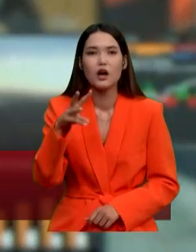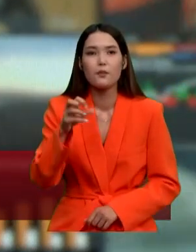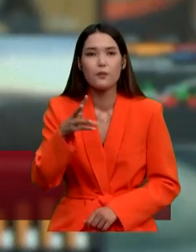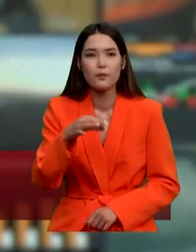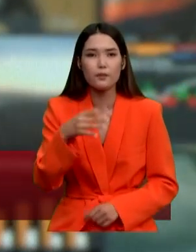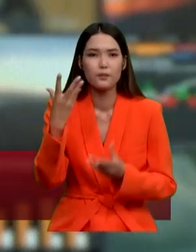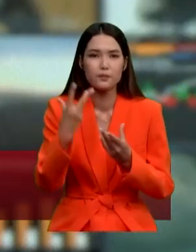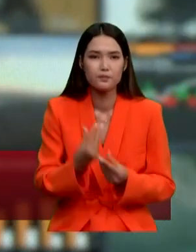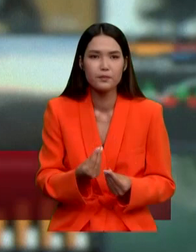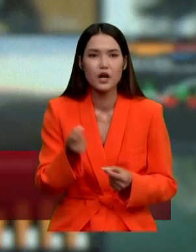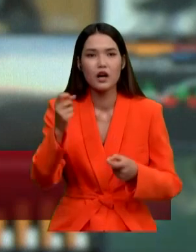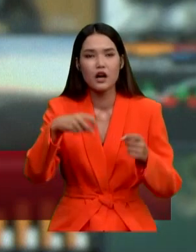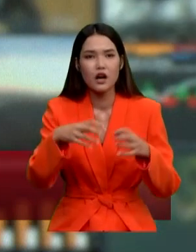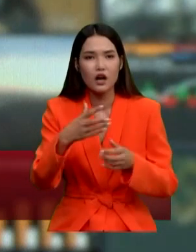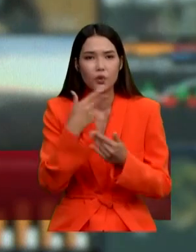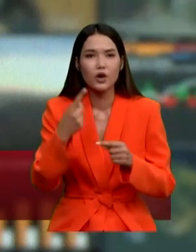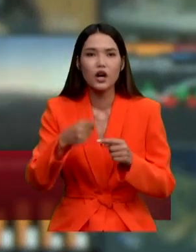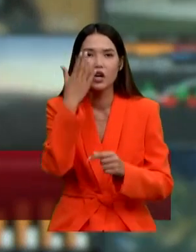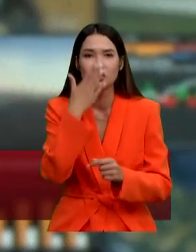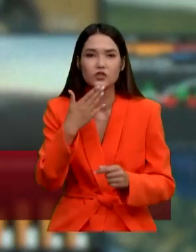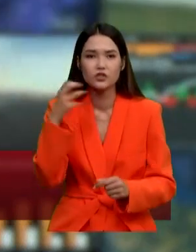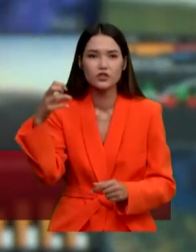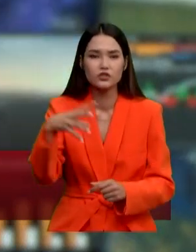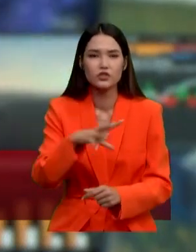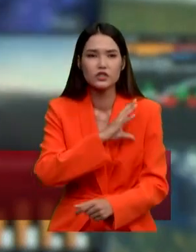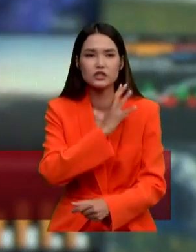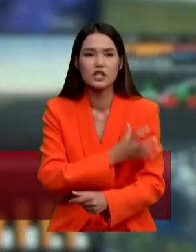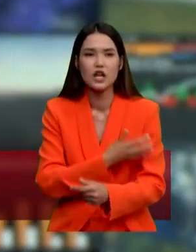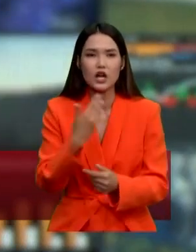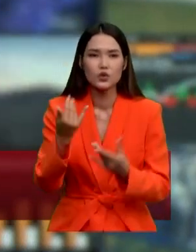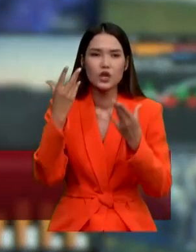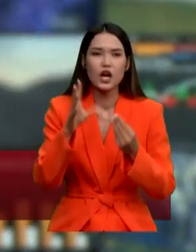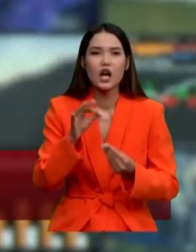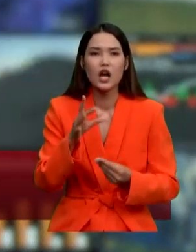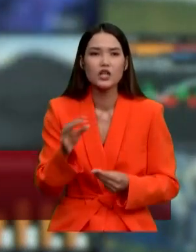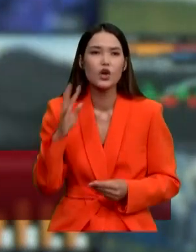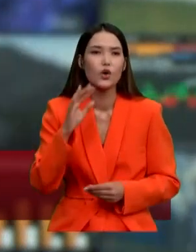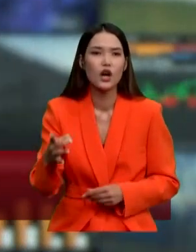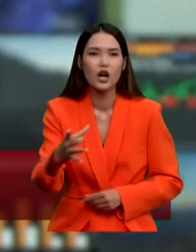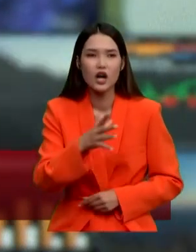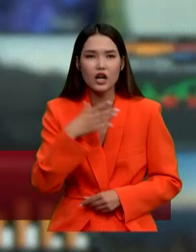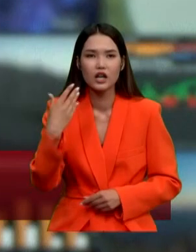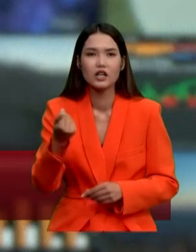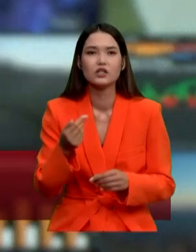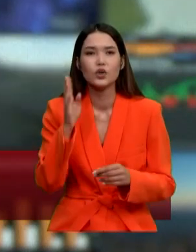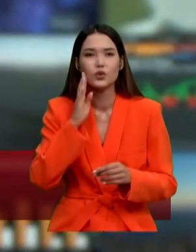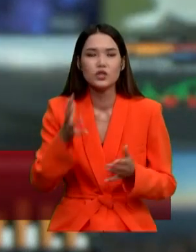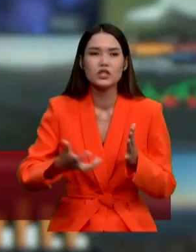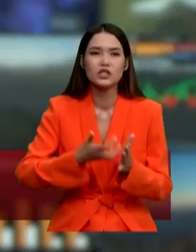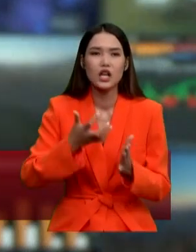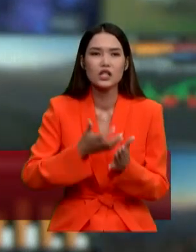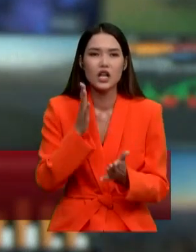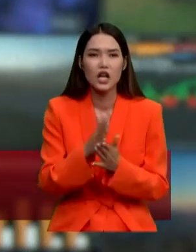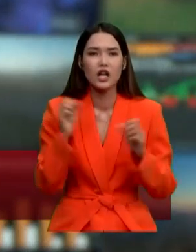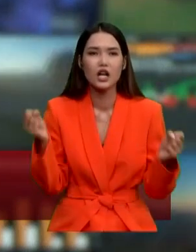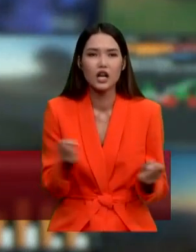аспаннан тамшы тамбат. Ал жаз шыққалы күн күйіп тұр. Ертіс өзенінде арнасынан аспай шабындықтарға су жетпей қалды.